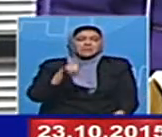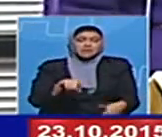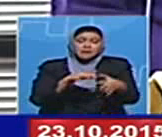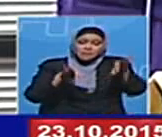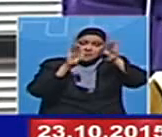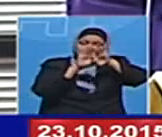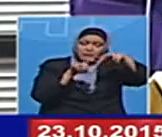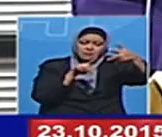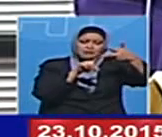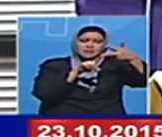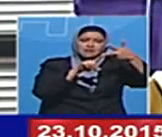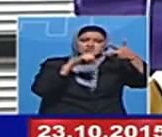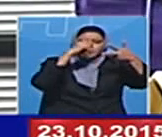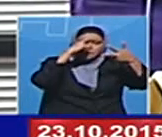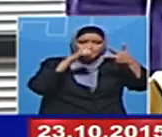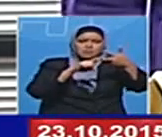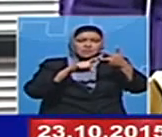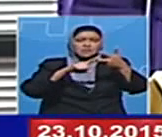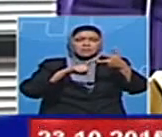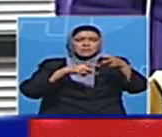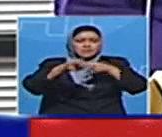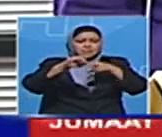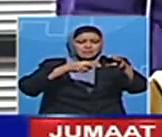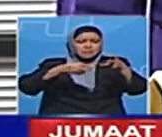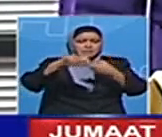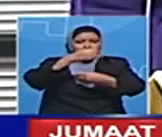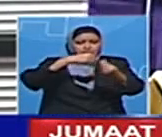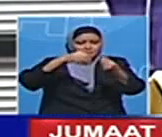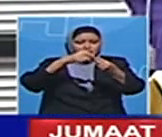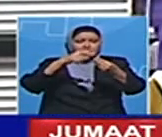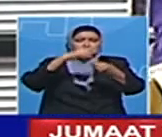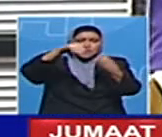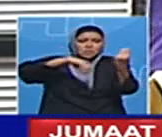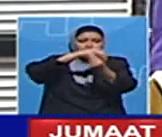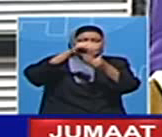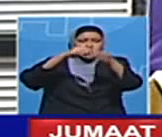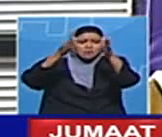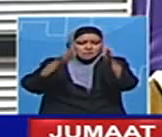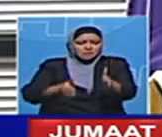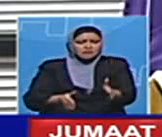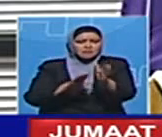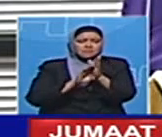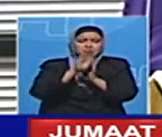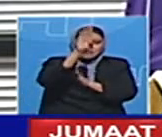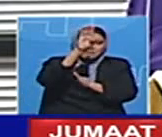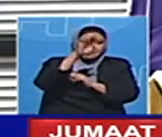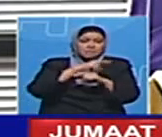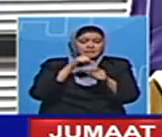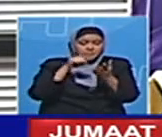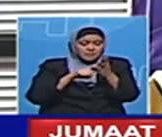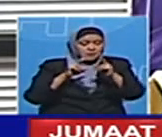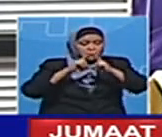ketiga mempersiaga modal Insan perkara ini amat kritikal untuk masa depan negara